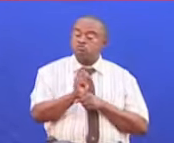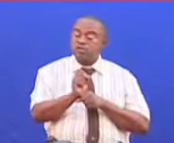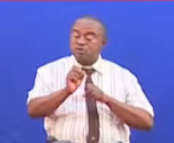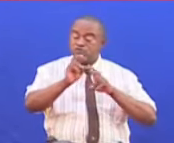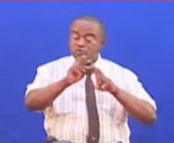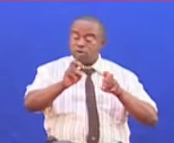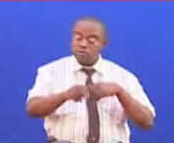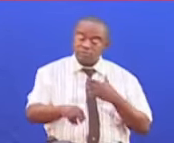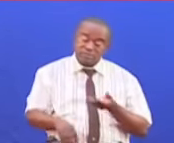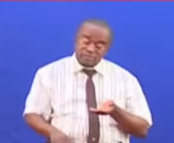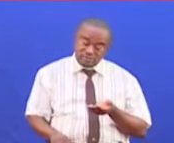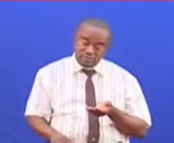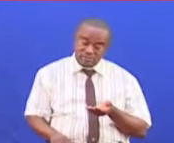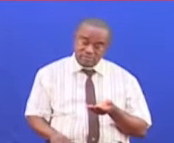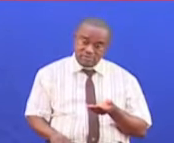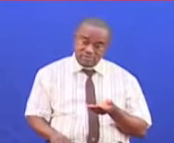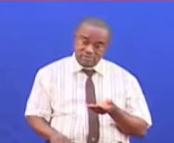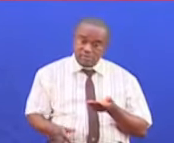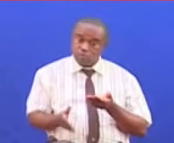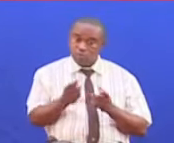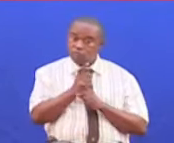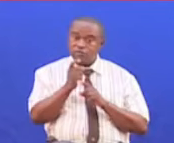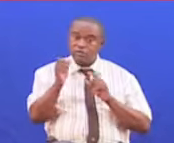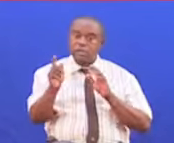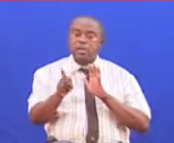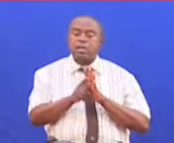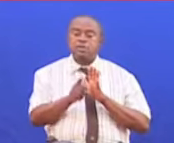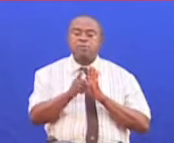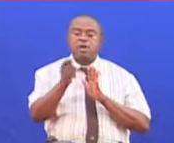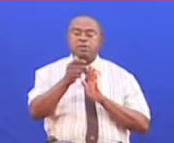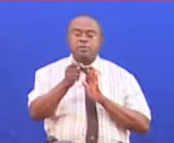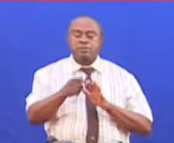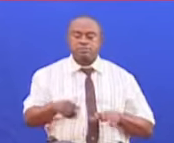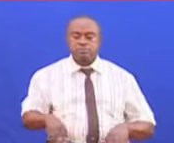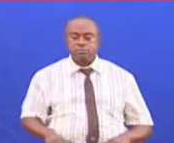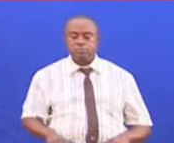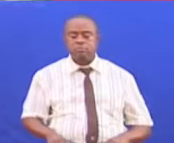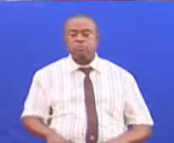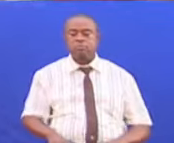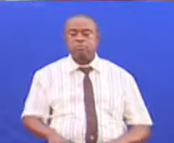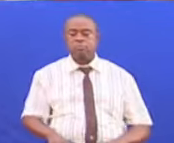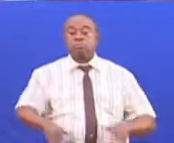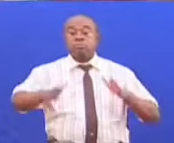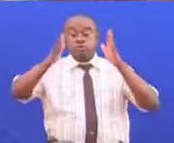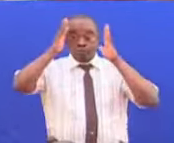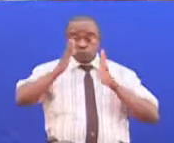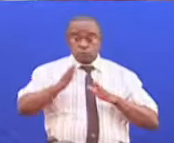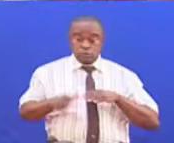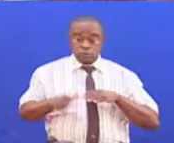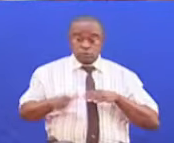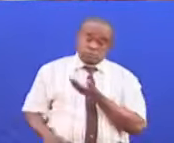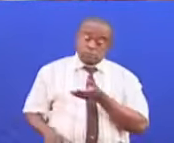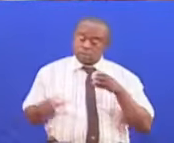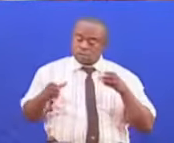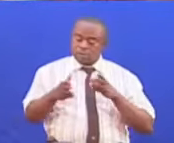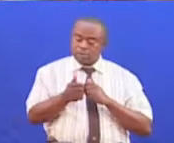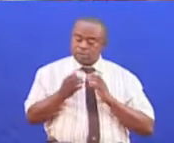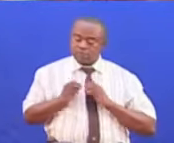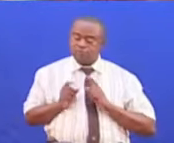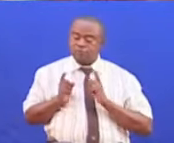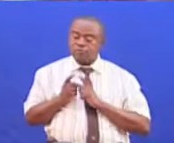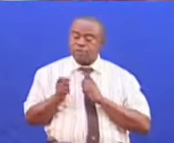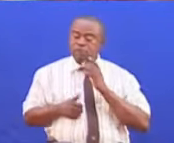ibara 143 Ya katiba ya jamu ya muan wa Tanzania mhh Spa kti iata fura kuk tana na